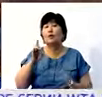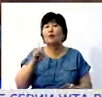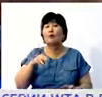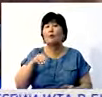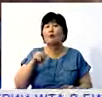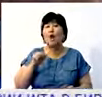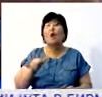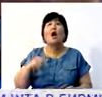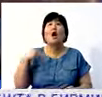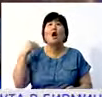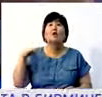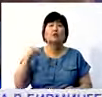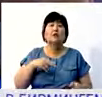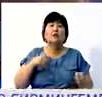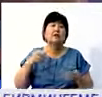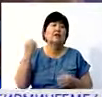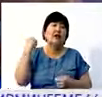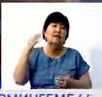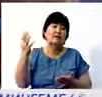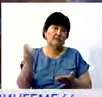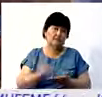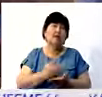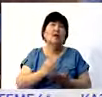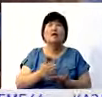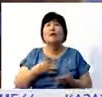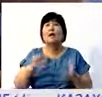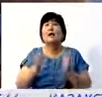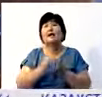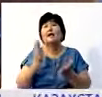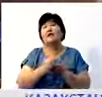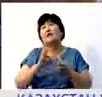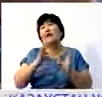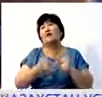Актюбинской области. Приехал выигрывать и победил. Моя цель — стать олимпийским чемпионом.